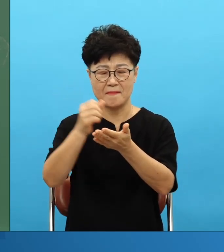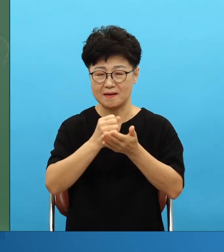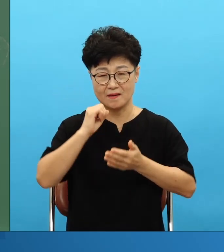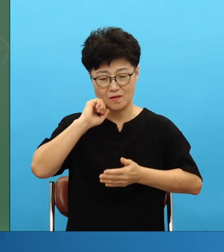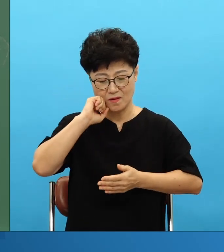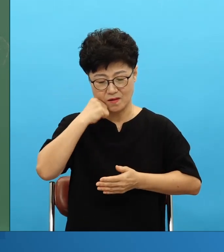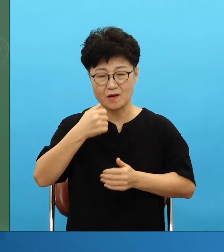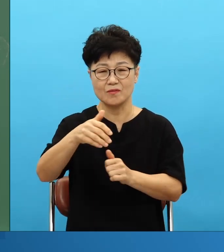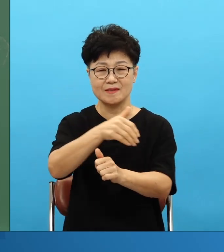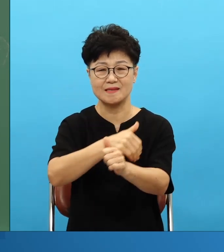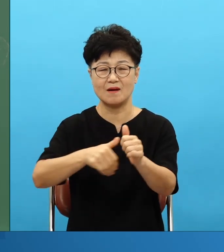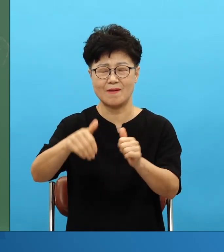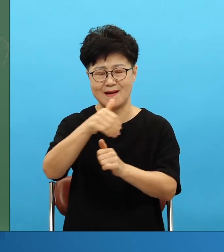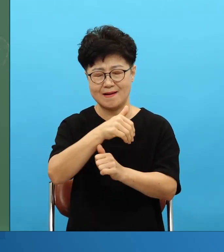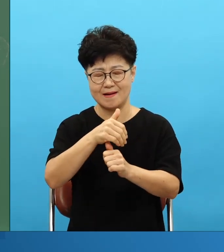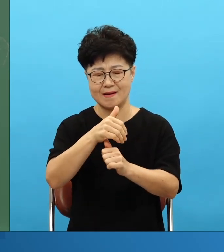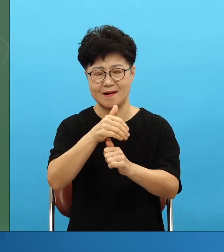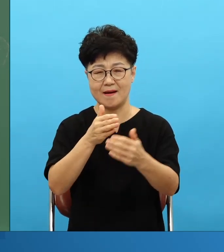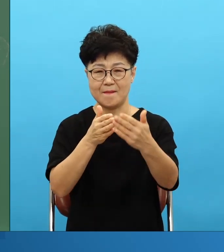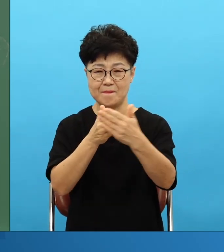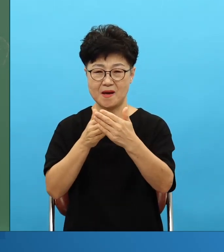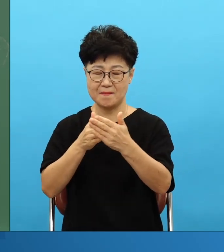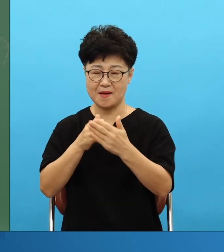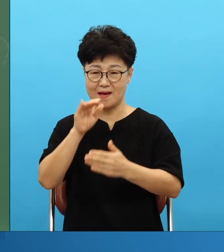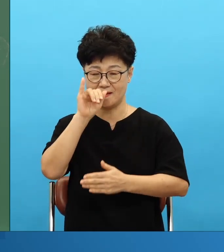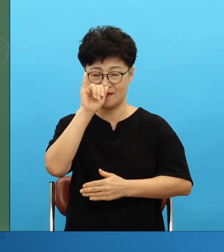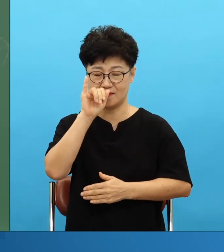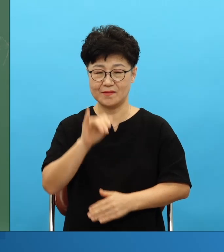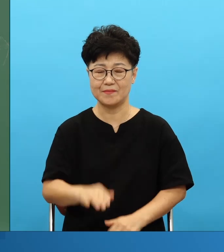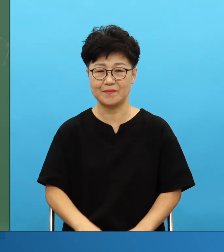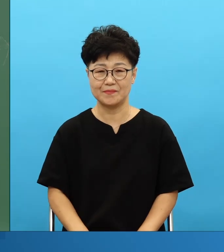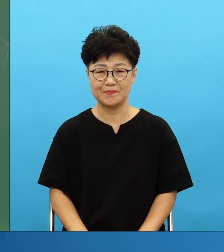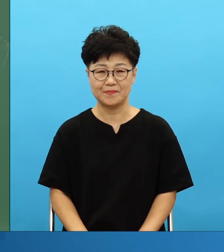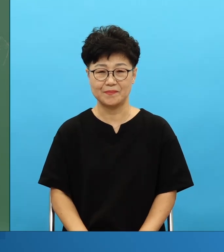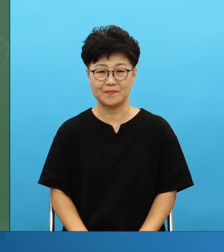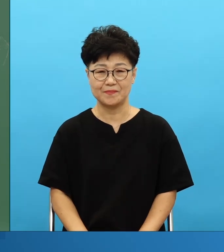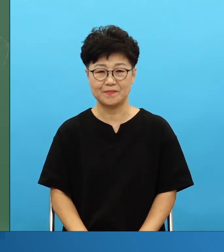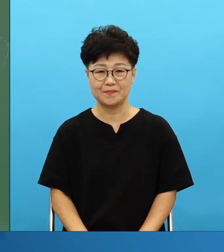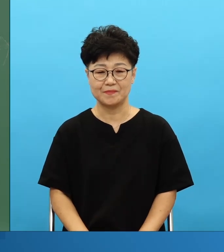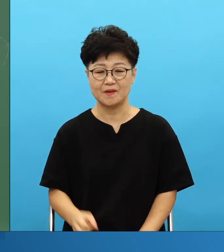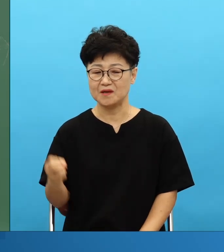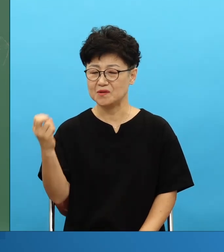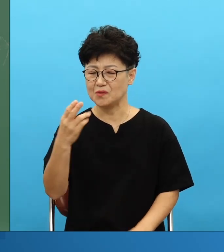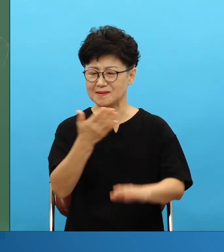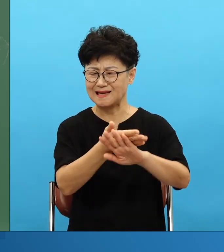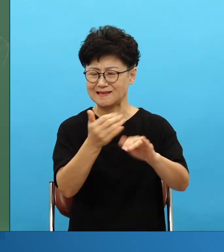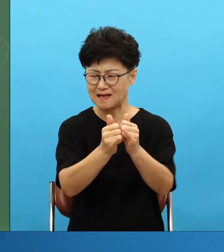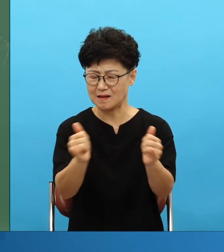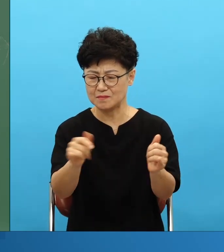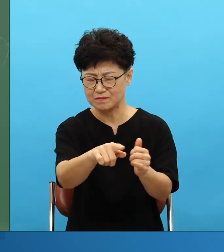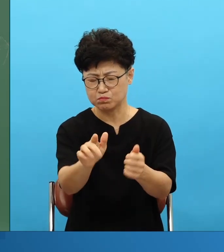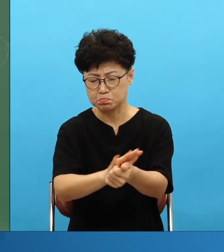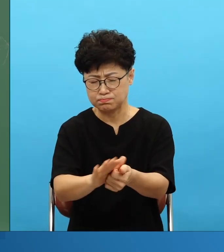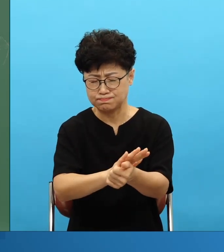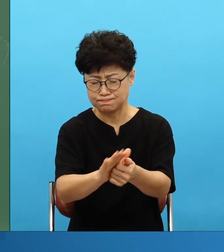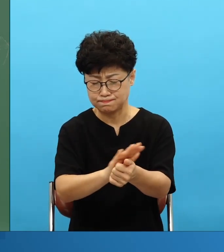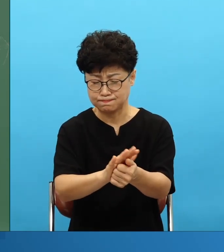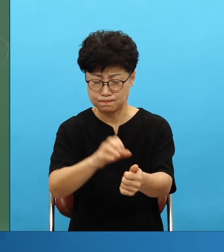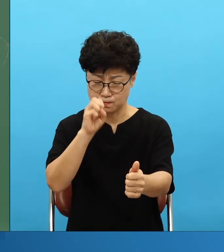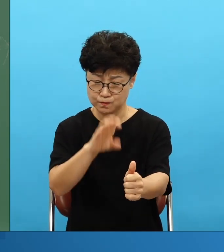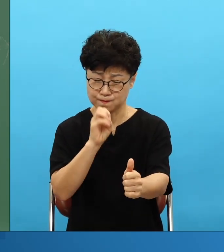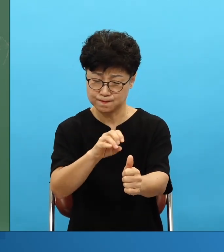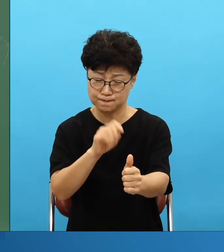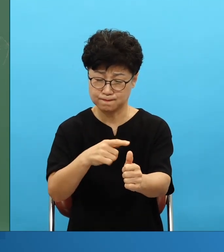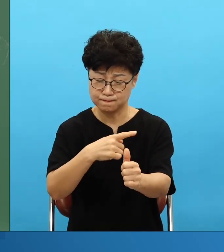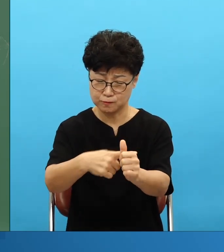receive answers, so it seems impossible. 그 사람들을 설득시켜가지고 뭐 한다는 것은 더 불가능합니다. And to try to convince those people into doing something that's even